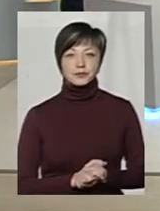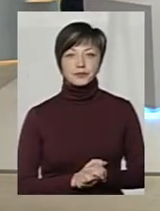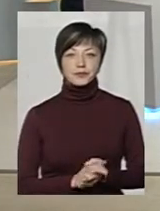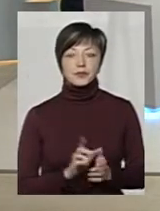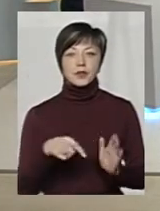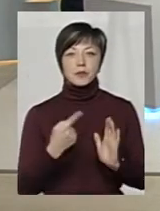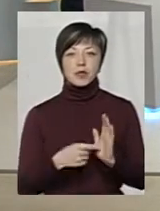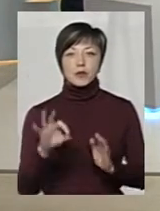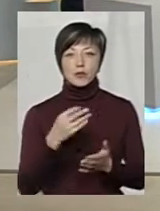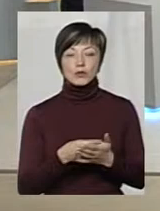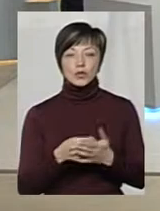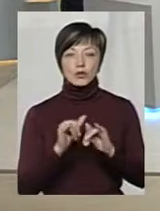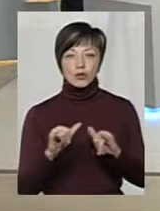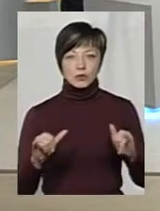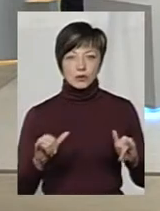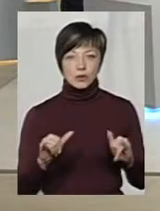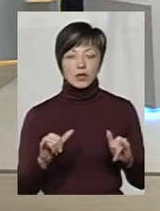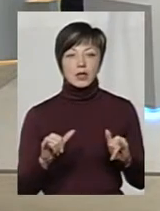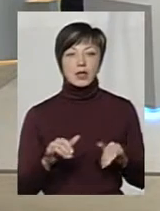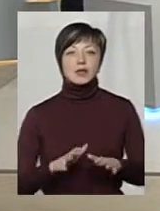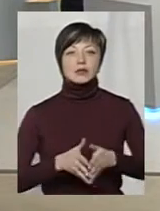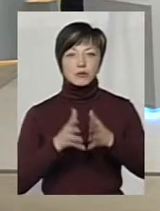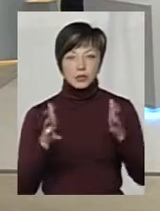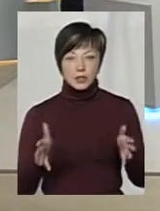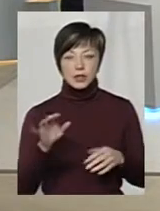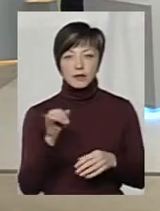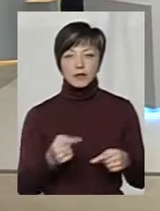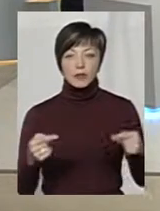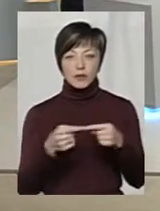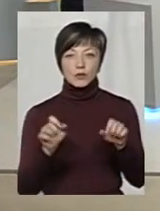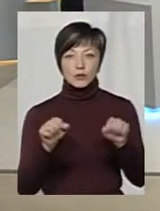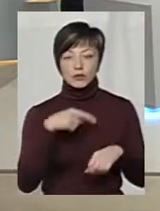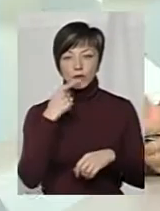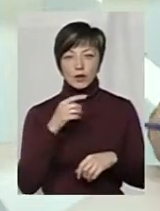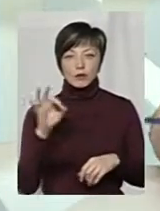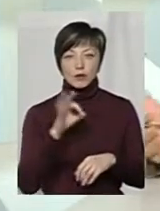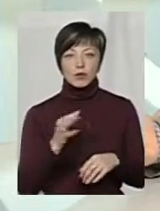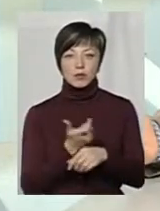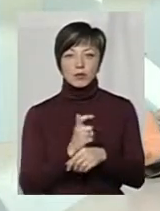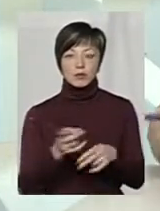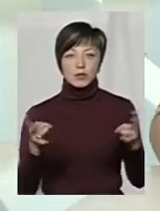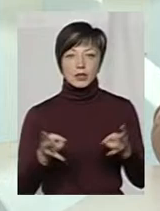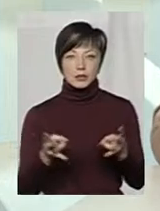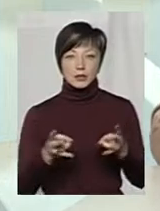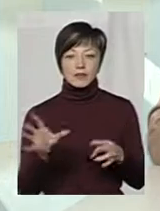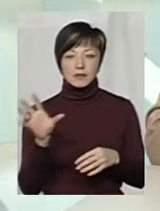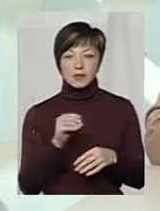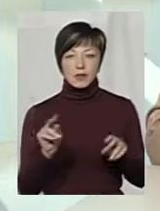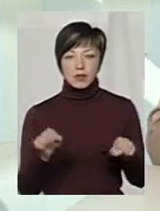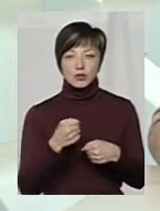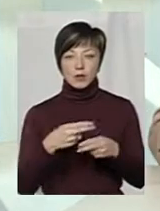Питання стосовно бюджету розвитку. Ви зазначали, що він значно зріс. І, відповідно, вже можна покрити більше потреб, хоча всі, напевно, ще неможливо